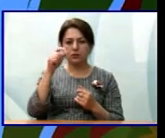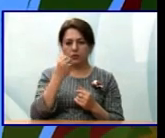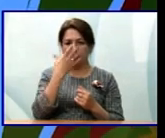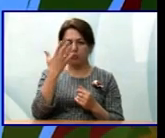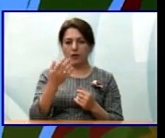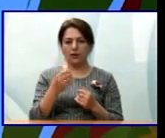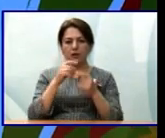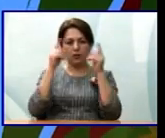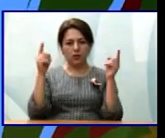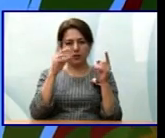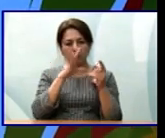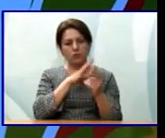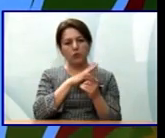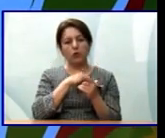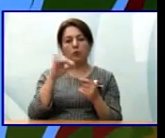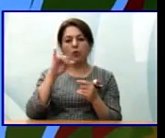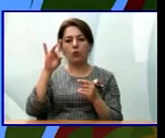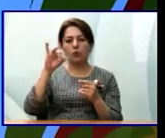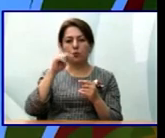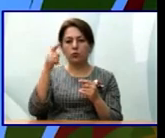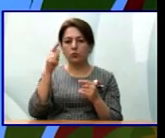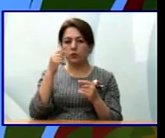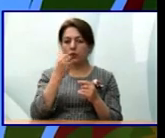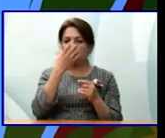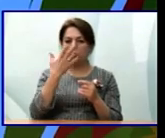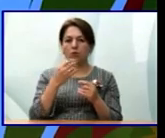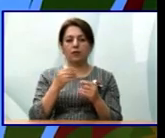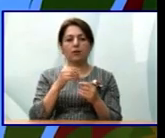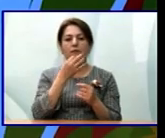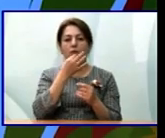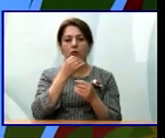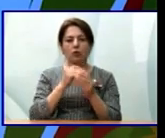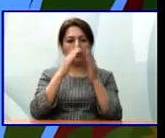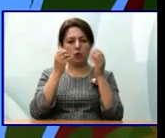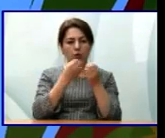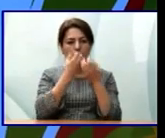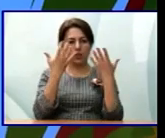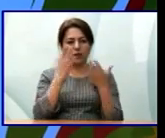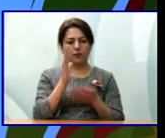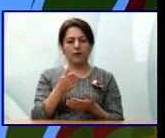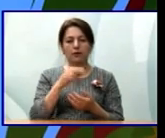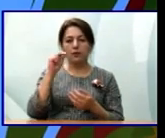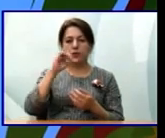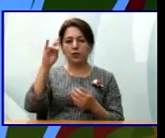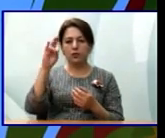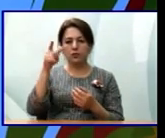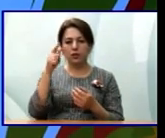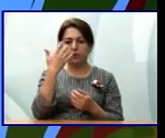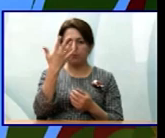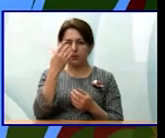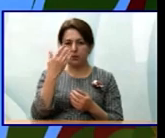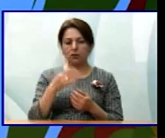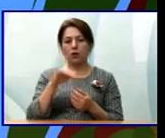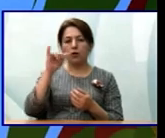bo'lib, urug'chi gullaridan oldinroq ochiladi. Changchilari 5 ta, urug'chili gullarida 3